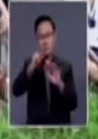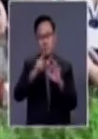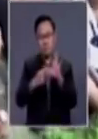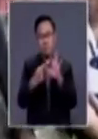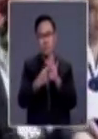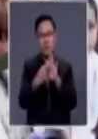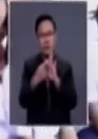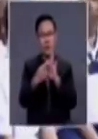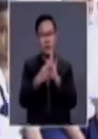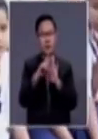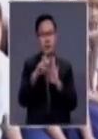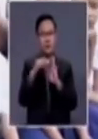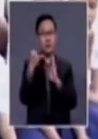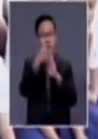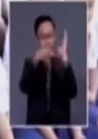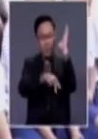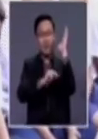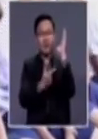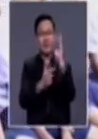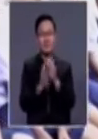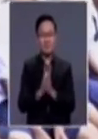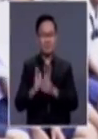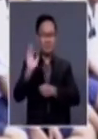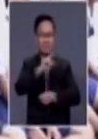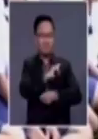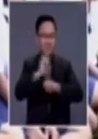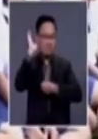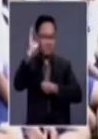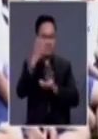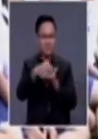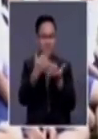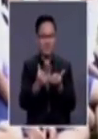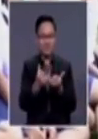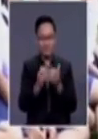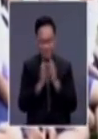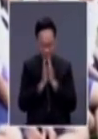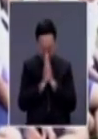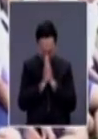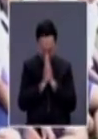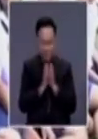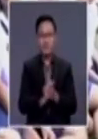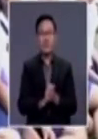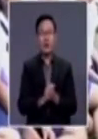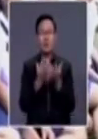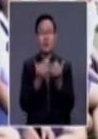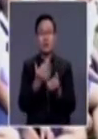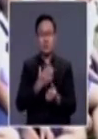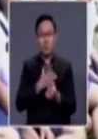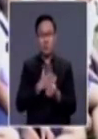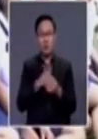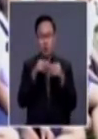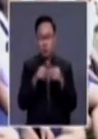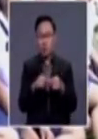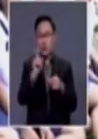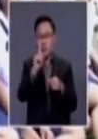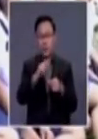เป็นไงบ้างครับพิธีกรคนใหม่ของรายการเดินหน้าประเทศไทยสวัสดีครับคุณผู้ชมครับวันนี้ผมอิทธิเดชสุพงศ์กำ